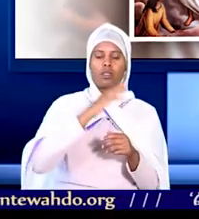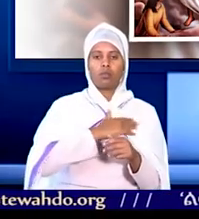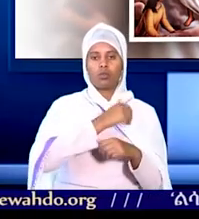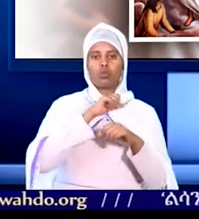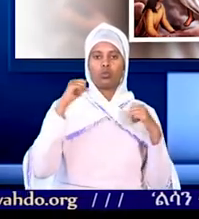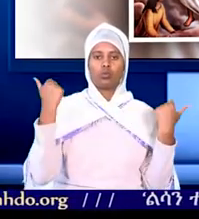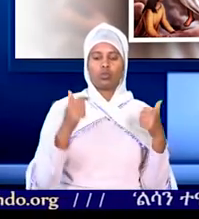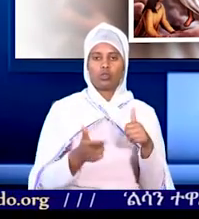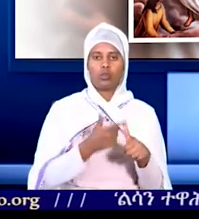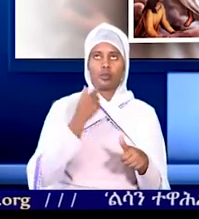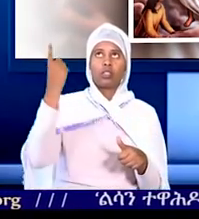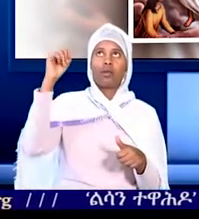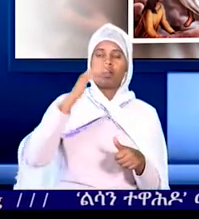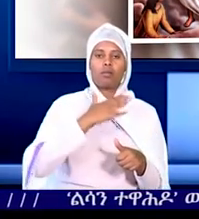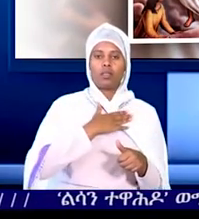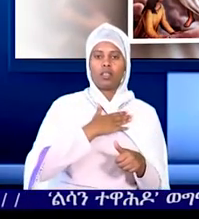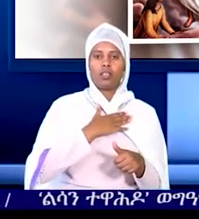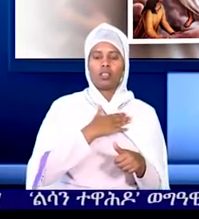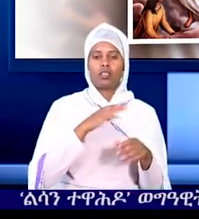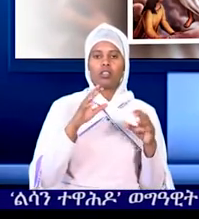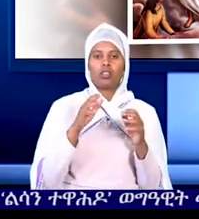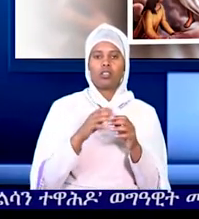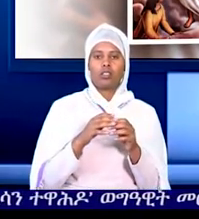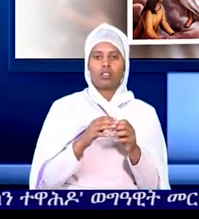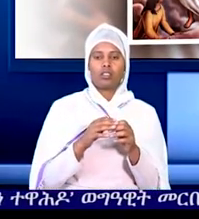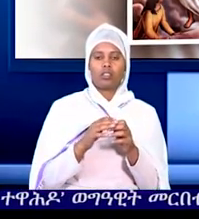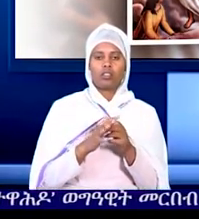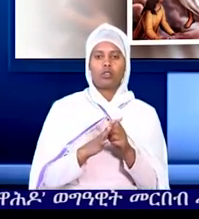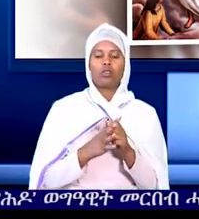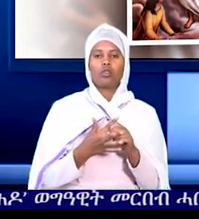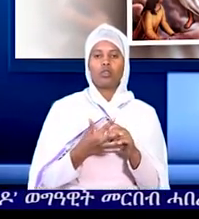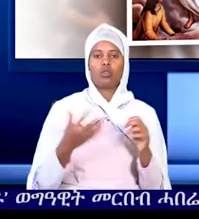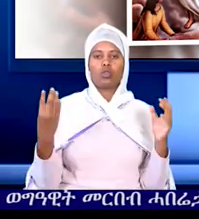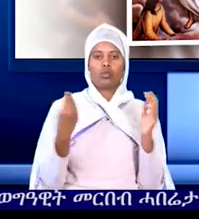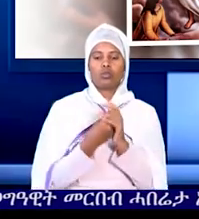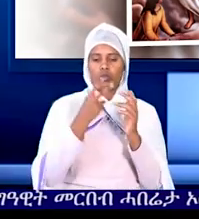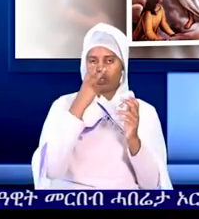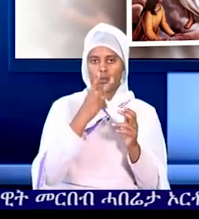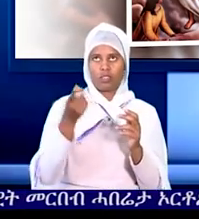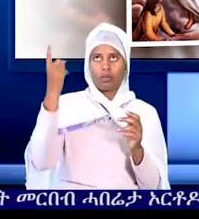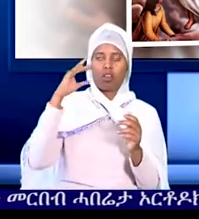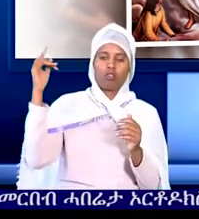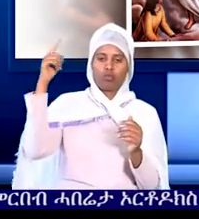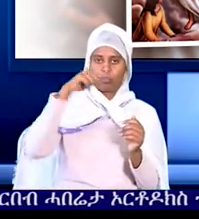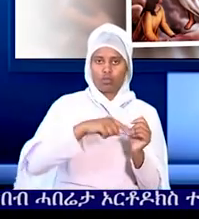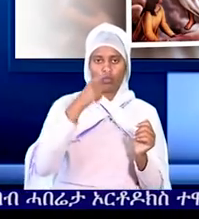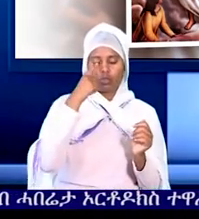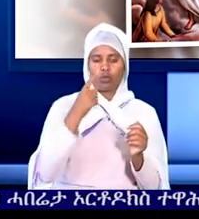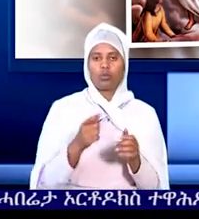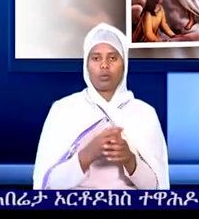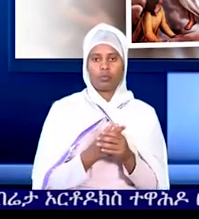እናበሉ ንኣምላኾም ክፅውዖም ዝጀመሩ እግዚኣብሔር ኣምላኽ ድማ ብሕፅር ዝበለ ክግለፀሎም ከኣለ።